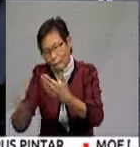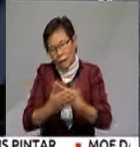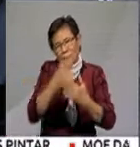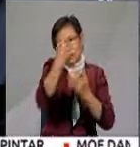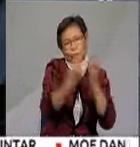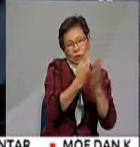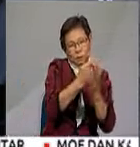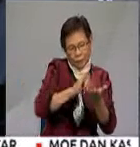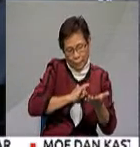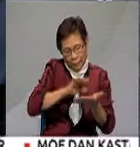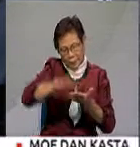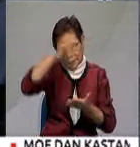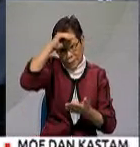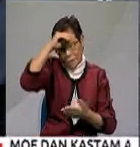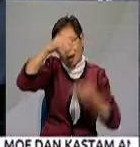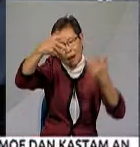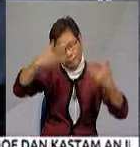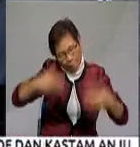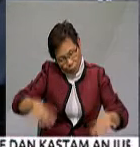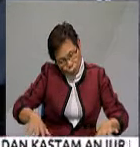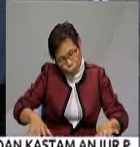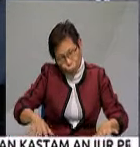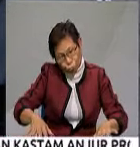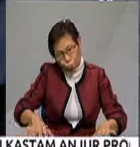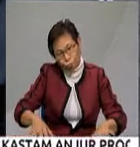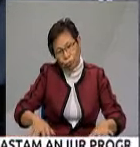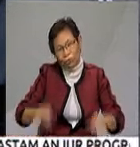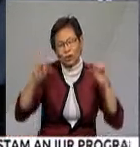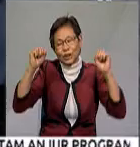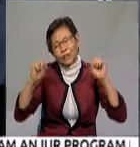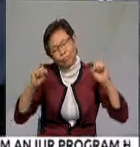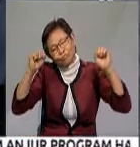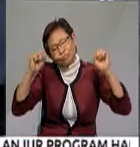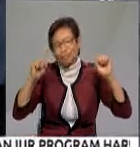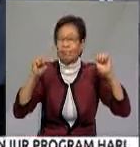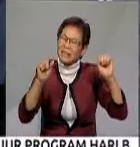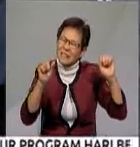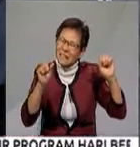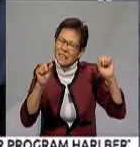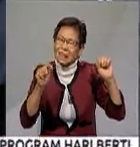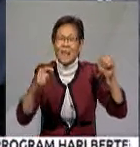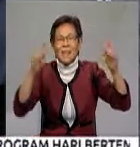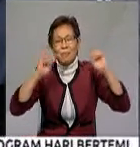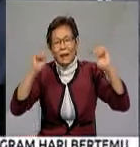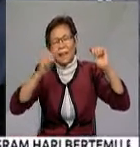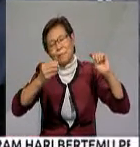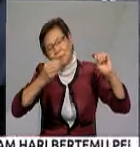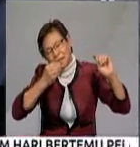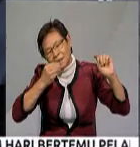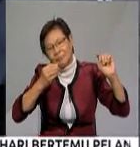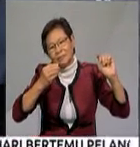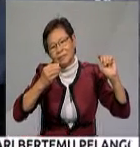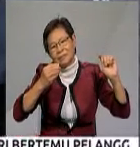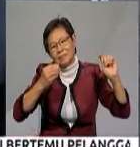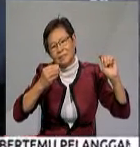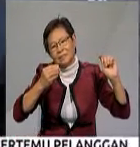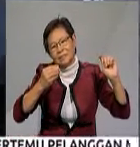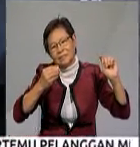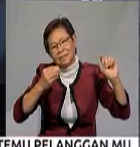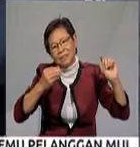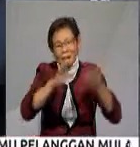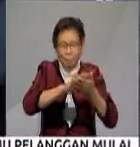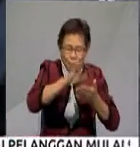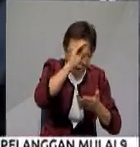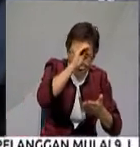jam saya belajar. Lepas tu senam sikit. Mandi, lepas tu makan,